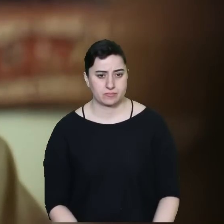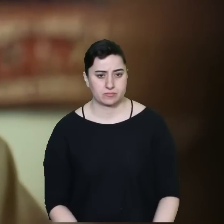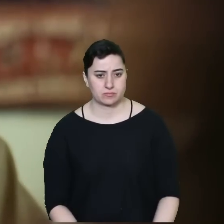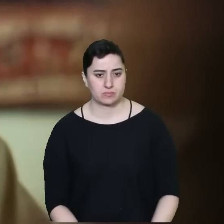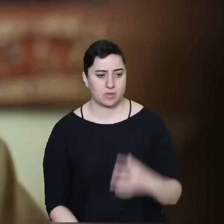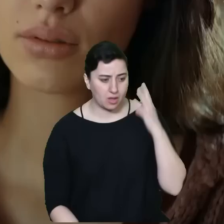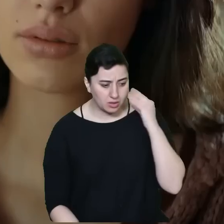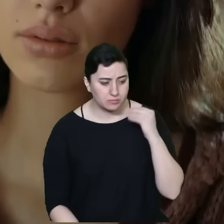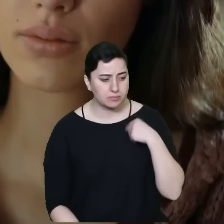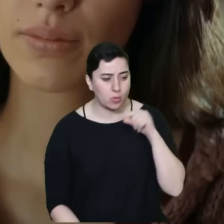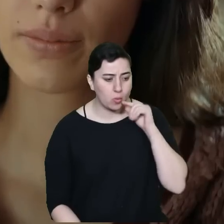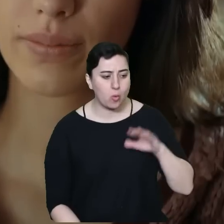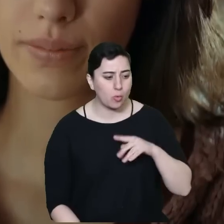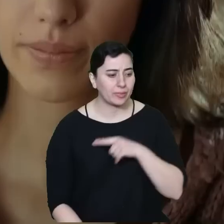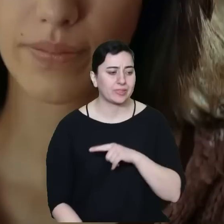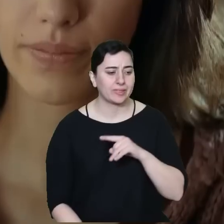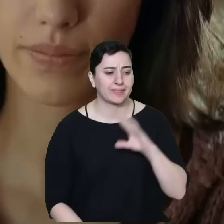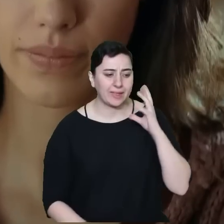anladım bizim deli oğlana meylini.